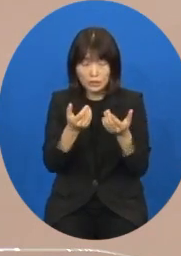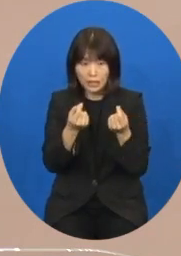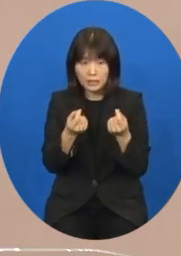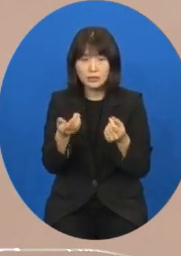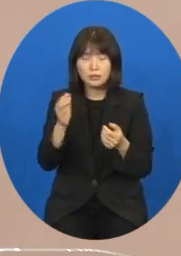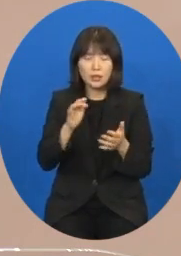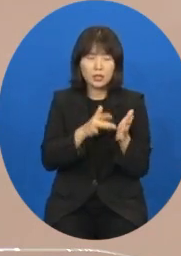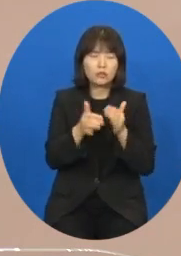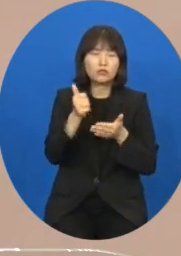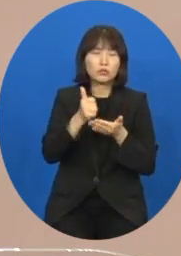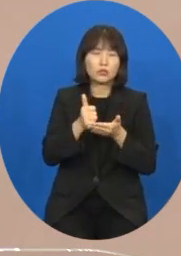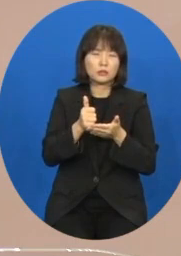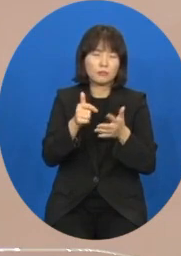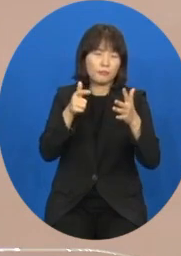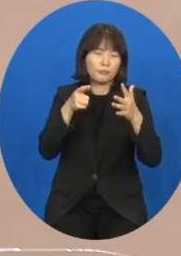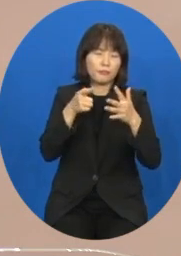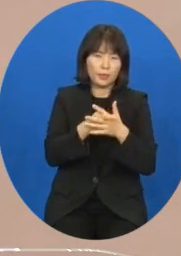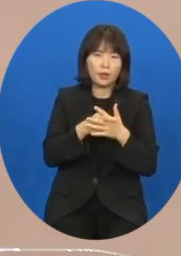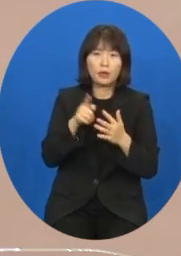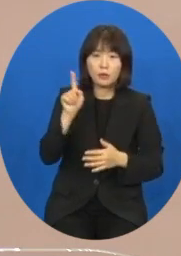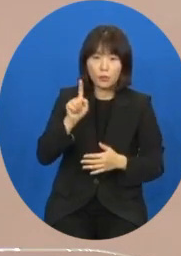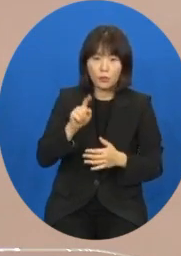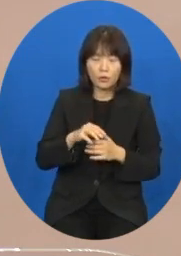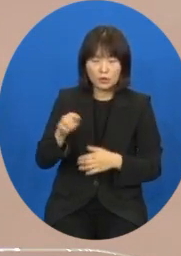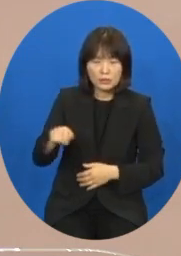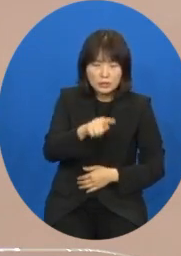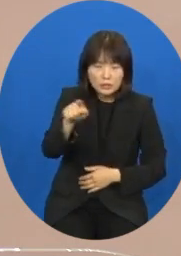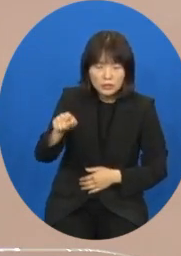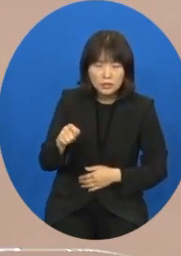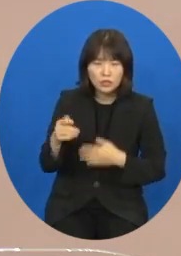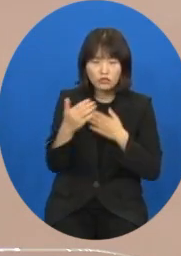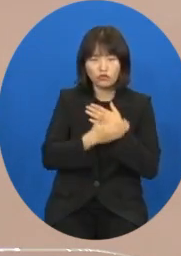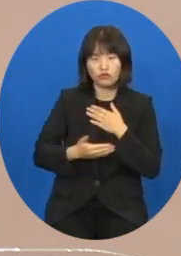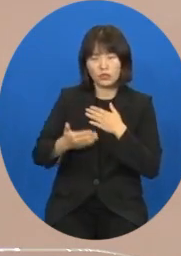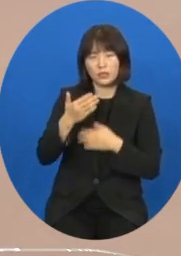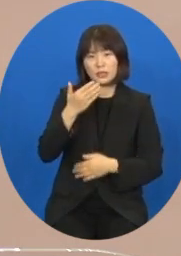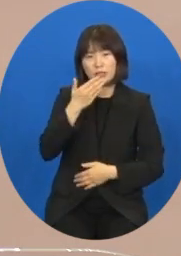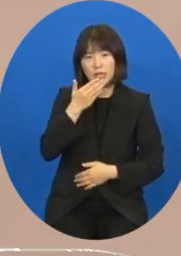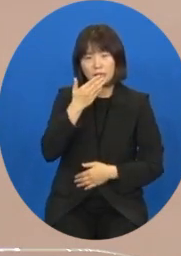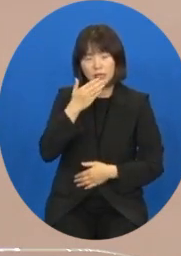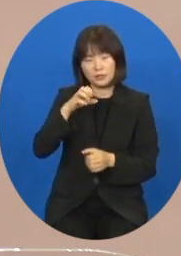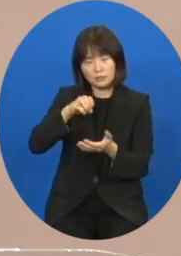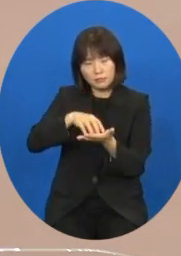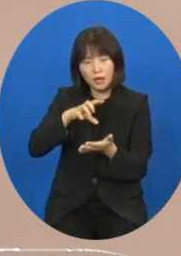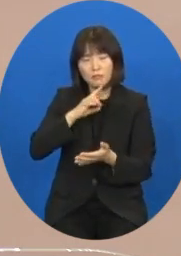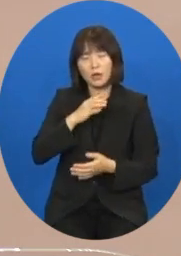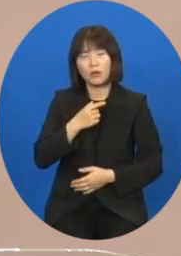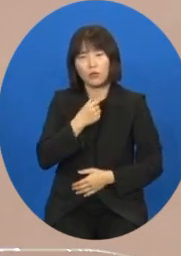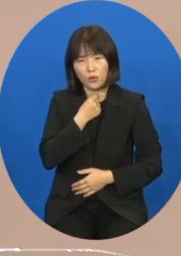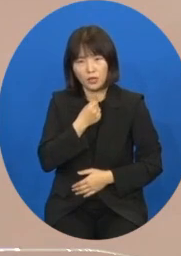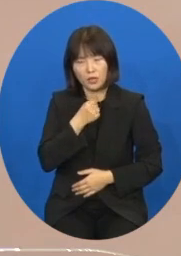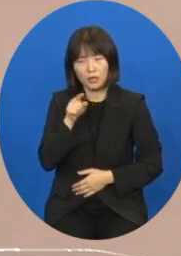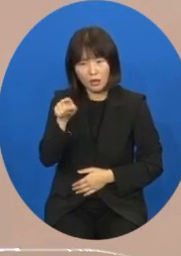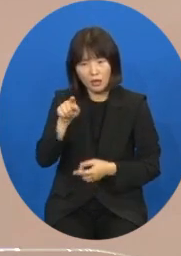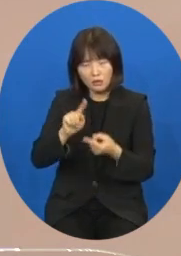아셨어요. 그들이 육신의 양식인 빵만 원한다는 걸.